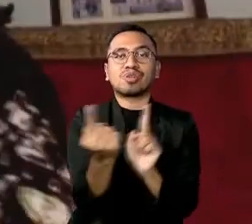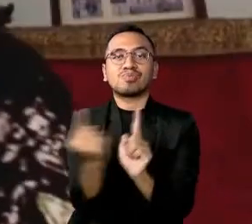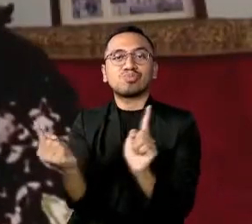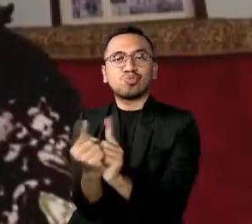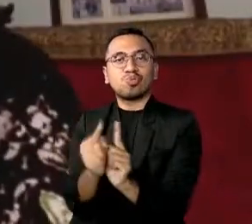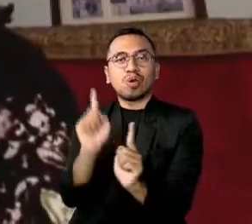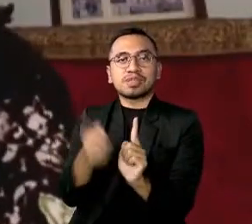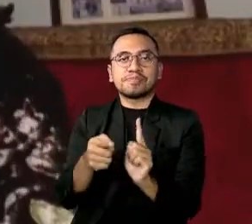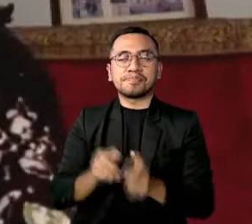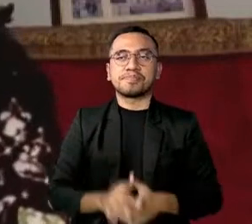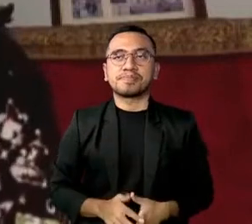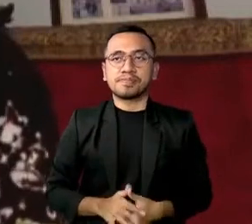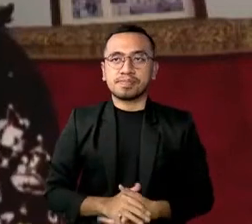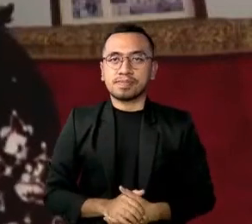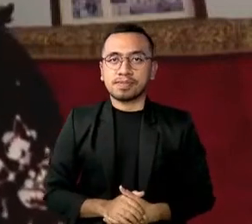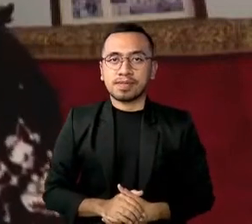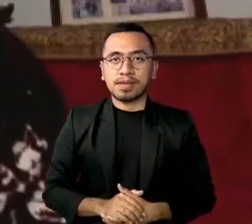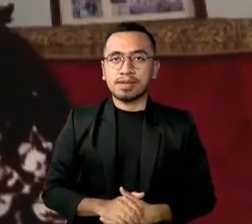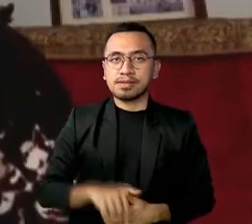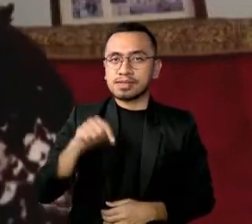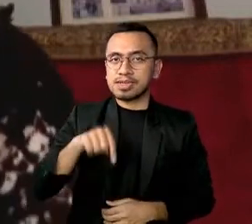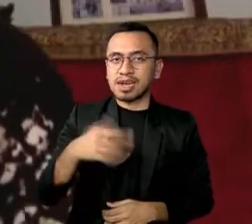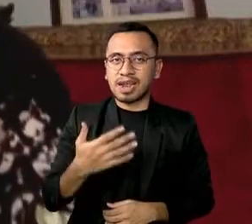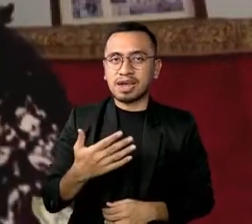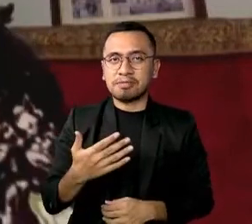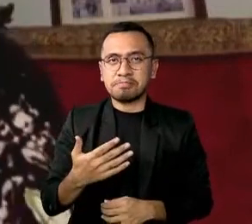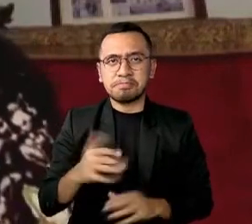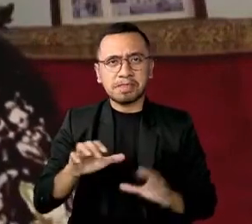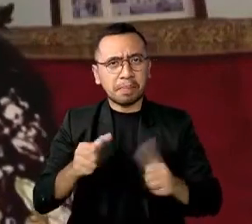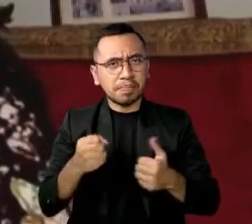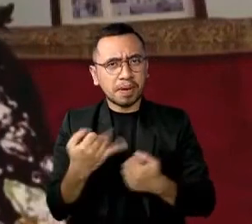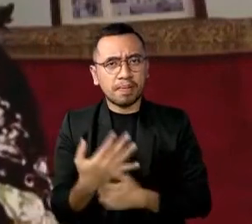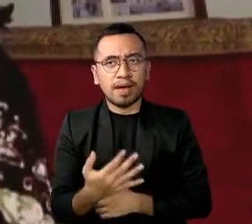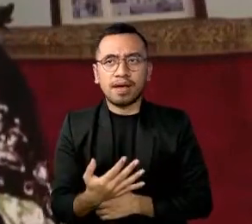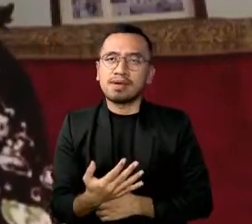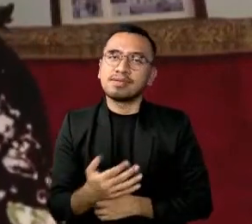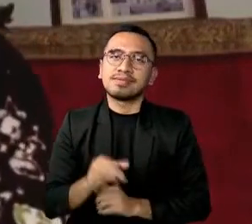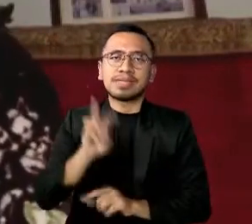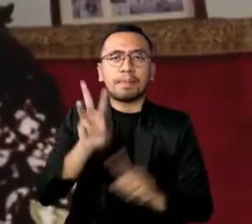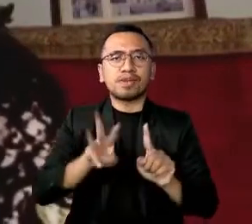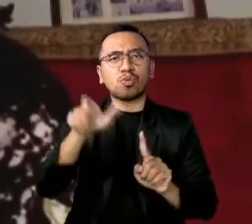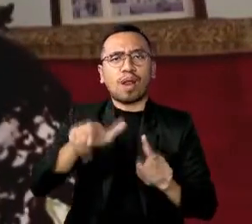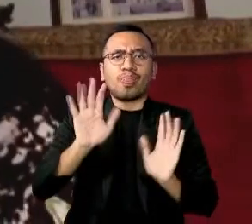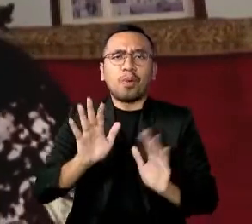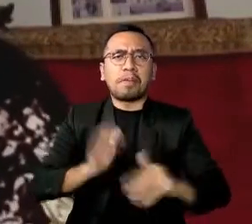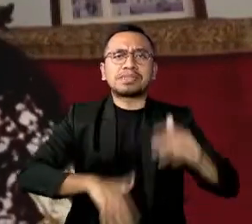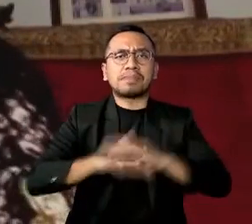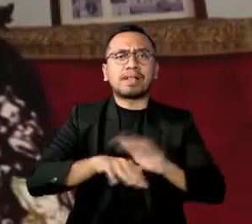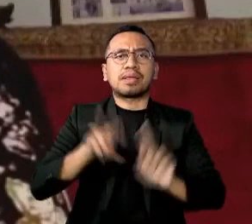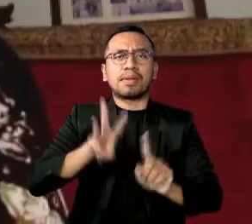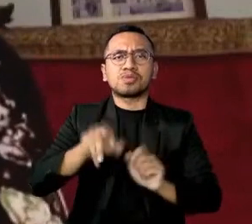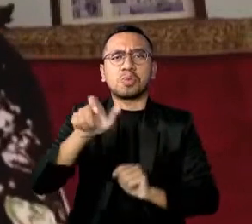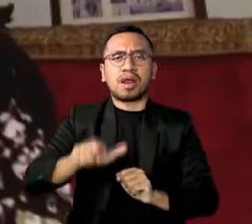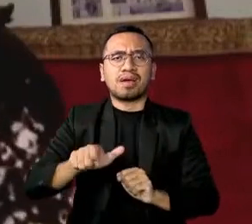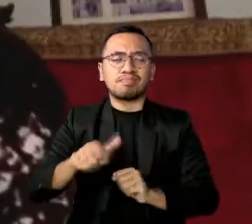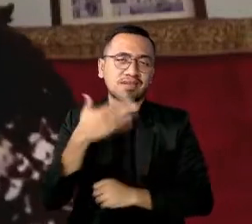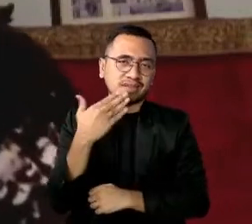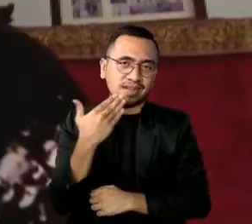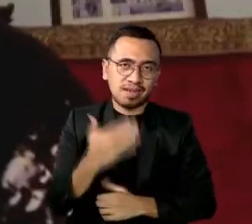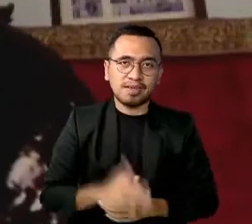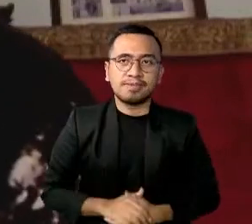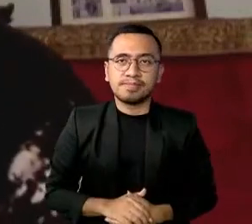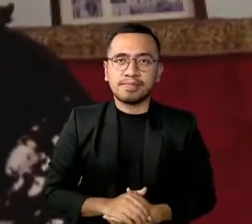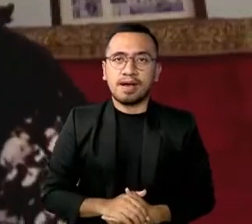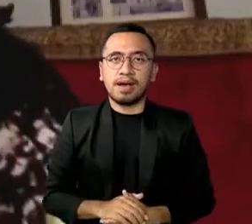30 orang tapi paling tinggi sekarang yang sudah dikerjakan itu dapatnya hanya 1 banding 13 idealis serta menjadi